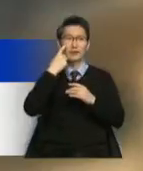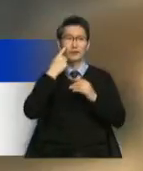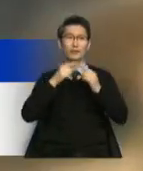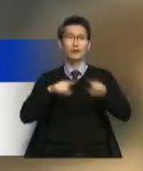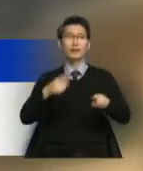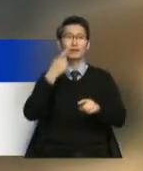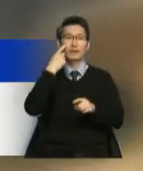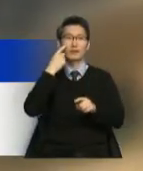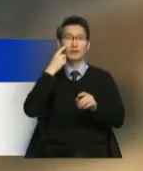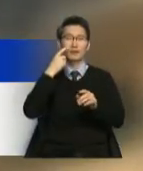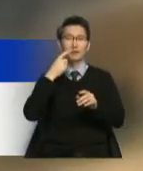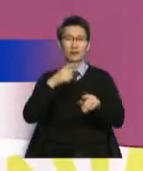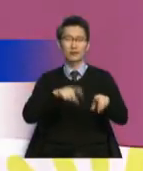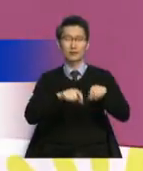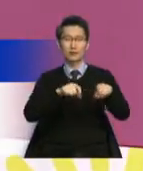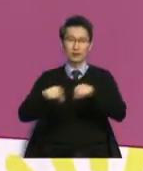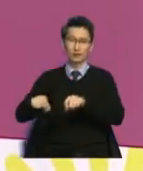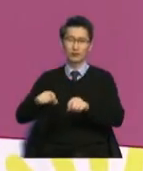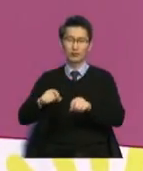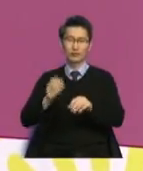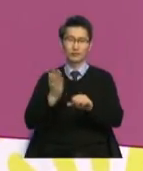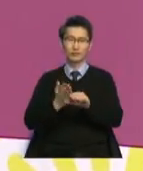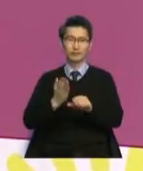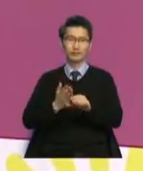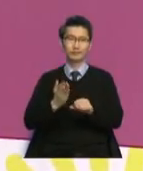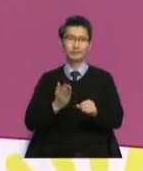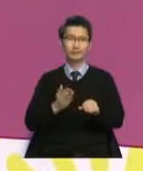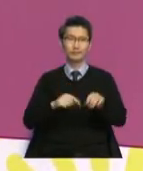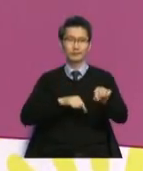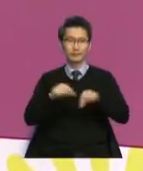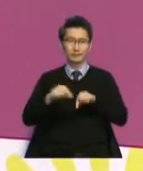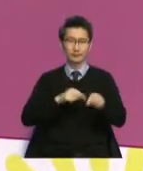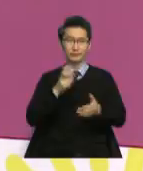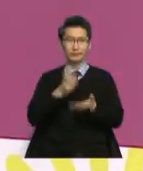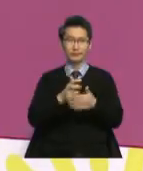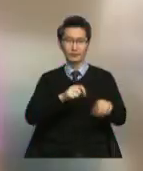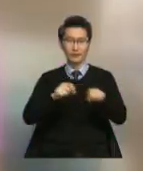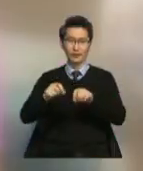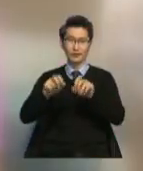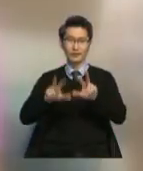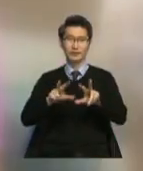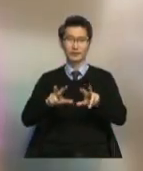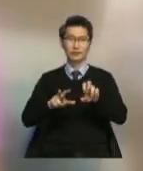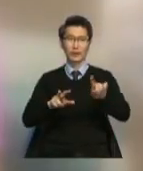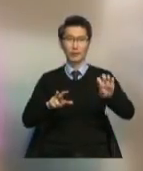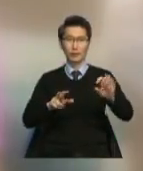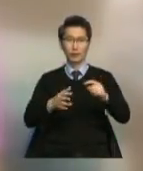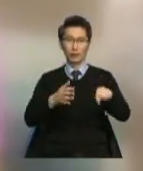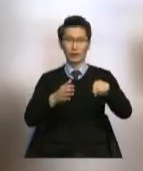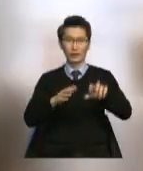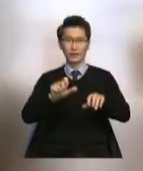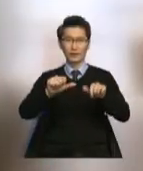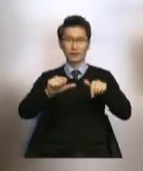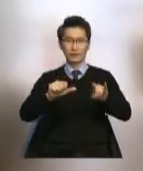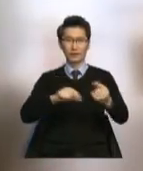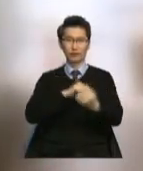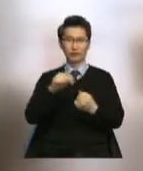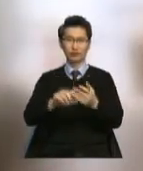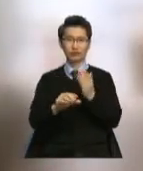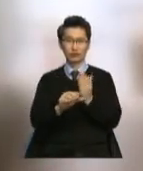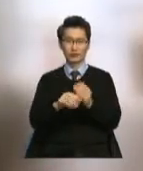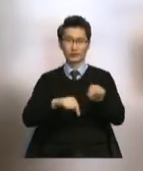해보자. 그래서 이제 그때 부결된 건데. 주민자치회 관련 조례안이 보류되면서 현재 마포군의 5개 동에서 운영되고